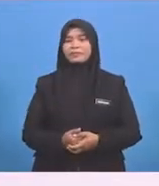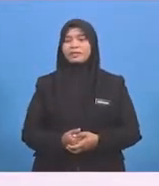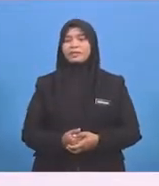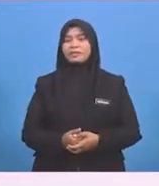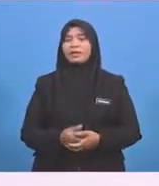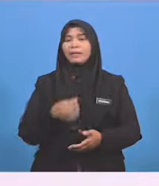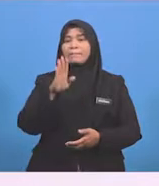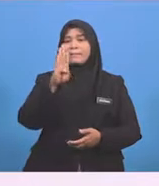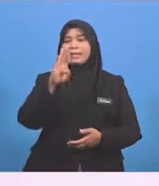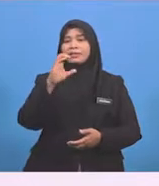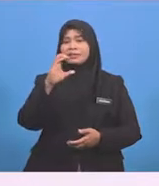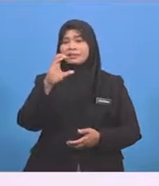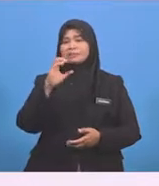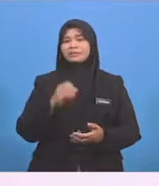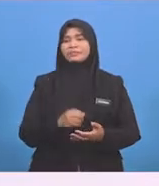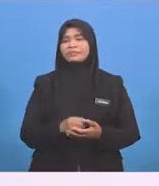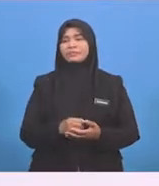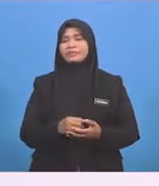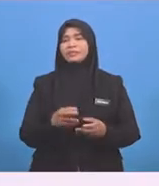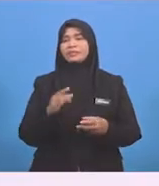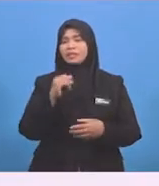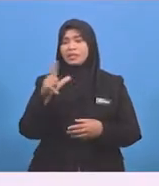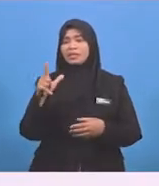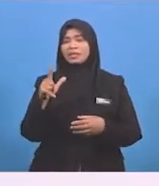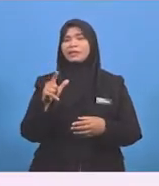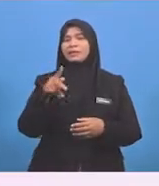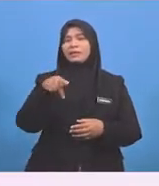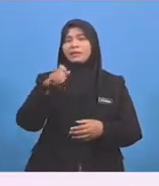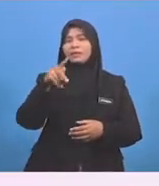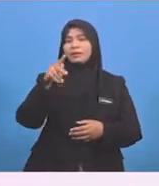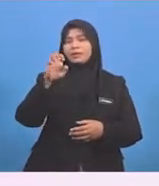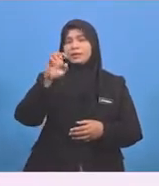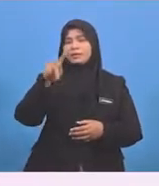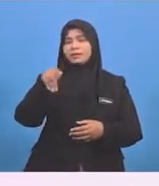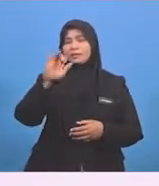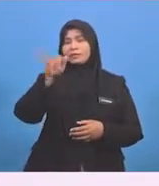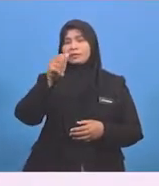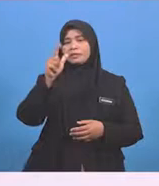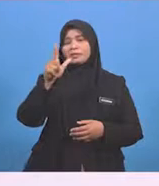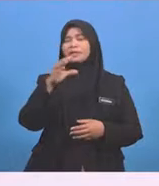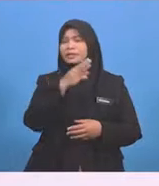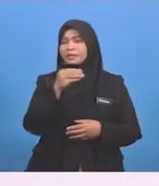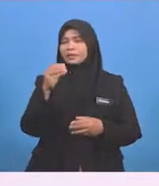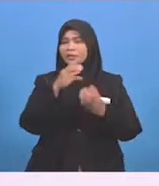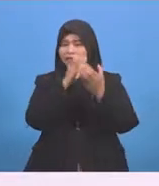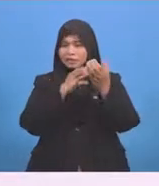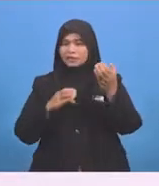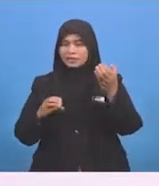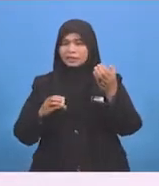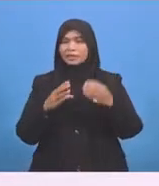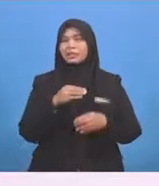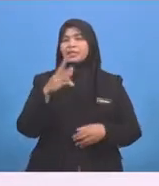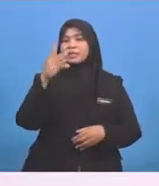Keadaan BC merupakan keadaan pepejal dan cecair, manakala keadaan DE